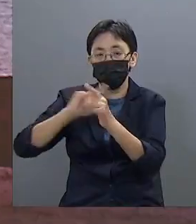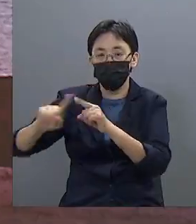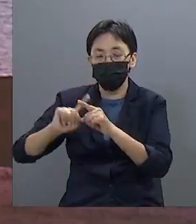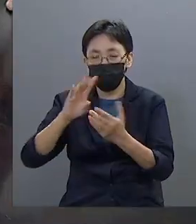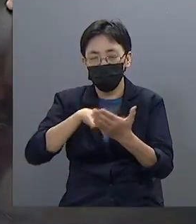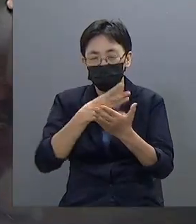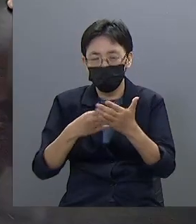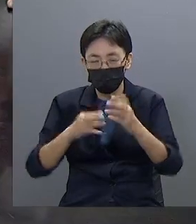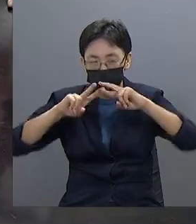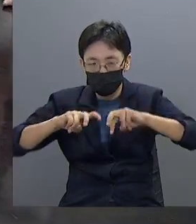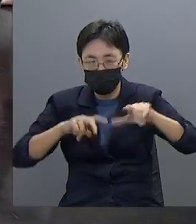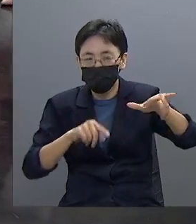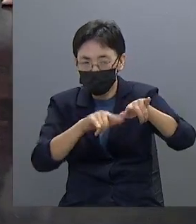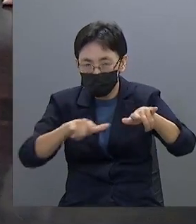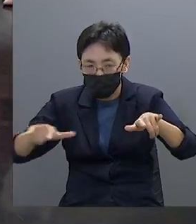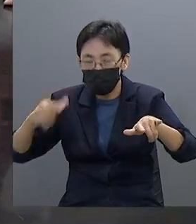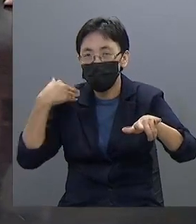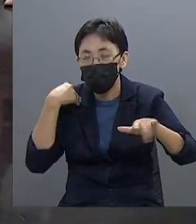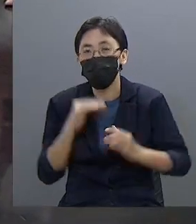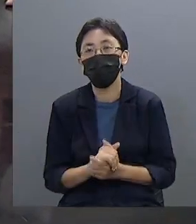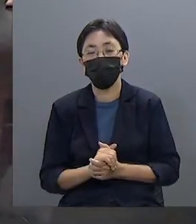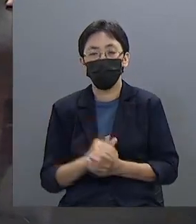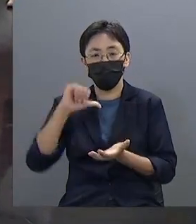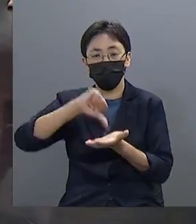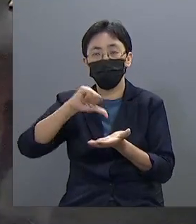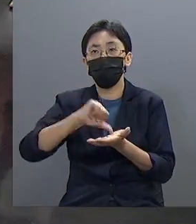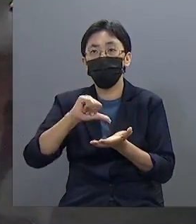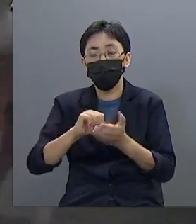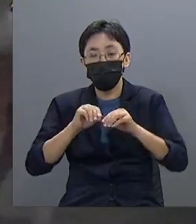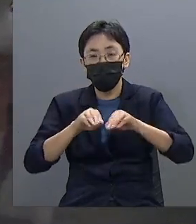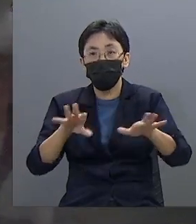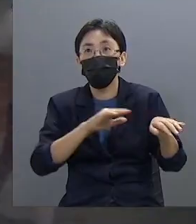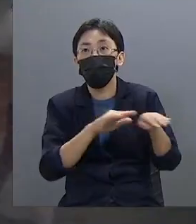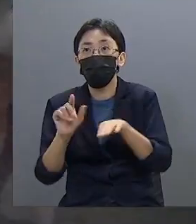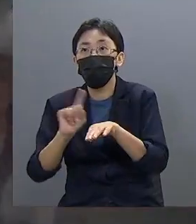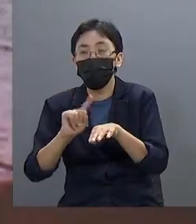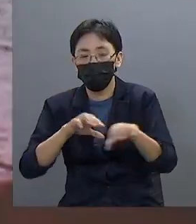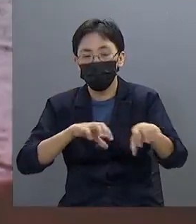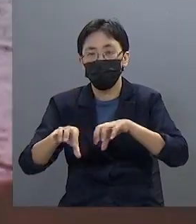รวดีคะอย่างที่อิหร่านเนี่ยเขาเพิ่งประกาศเตรียมที่จะจัดตั้งหน่วย